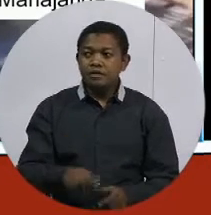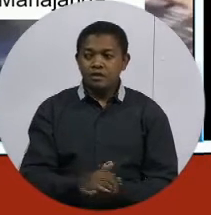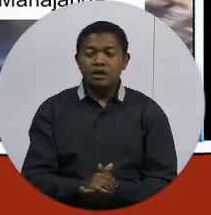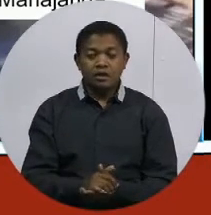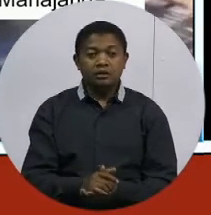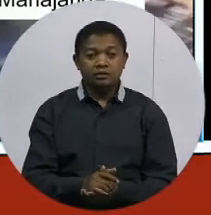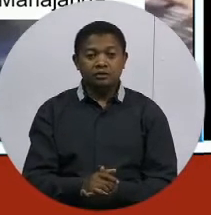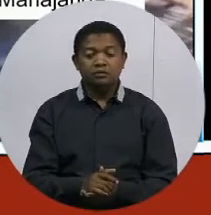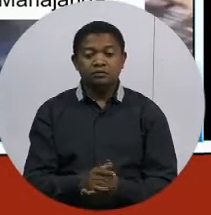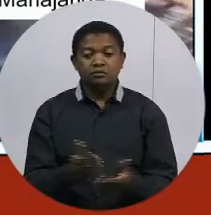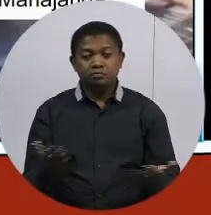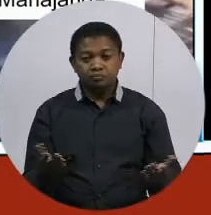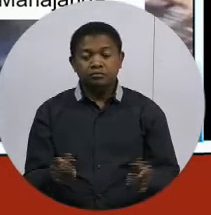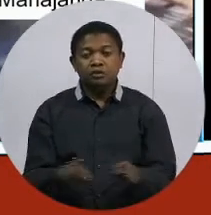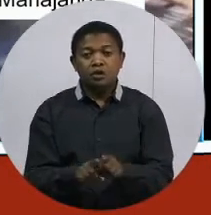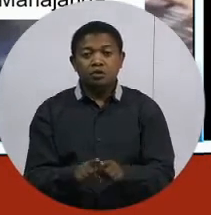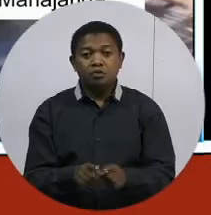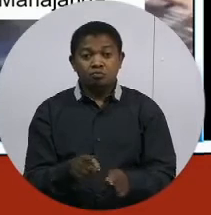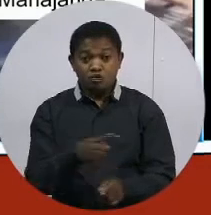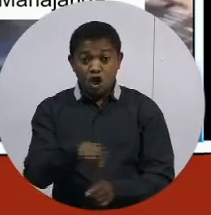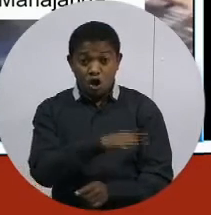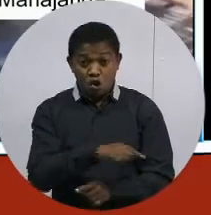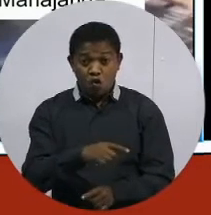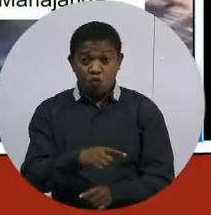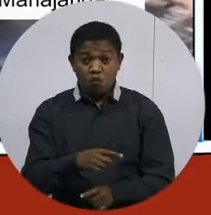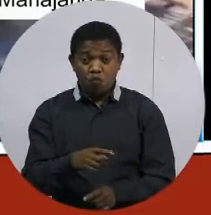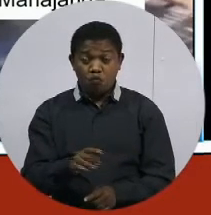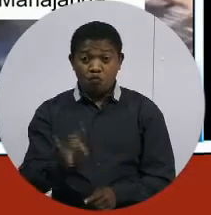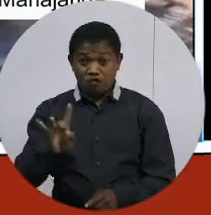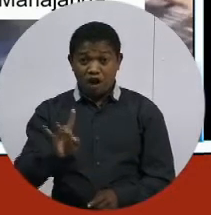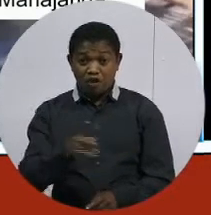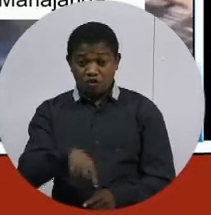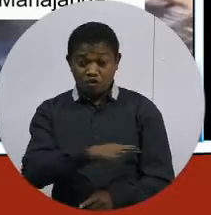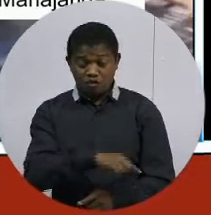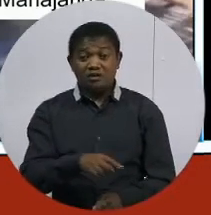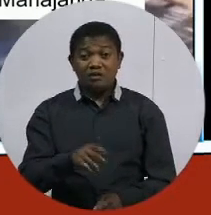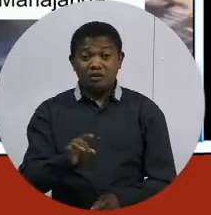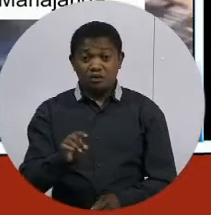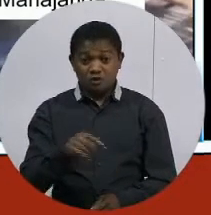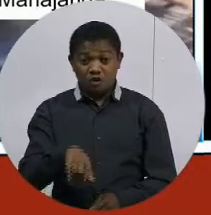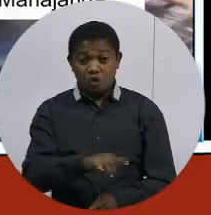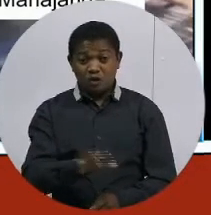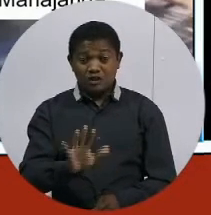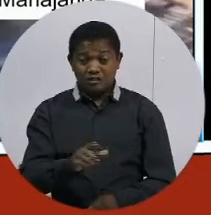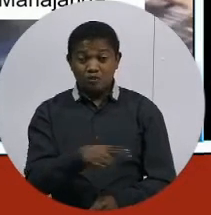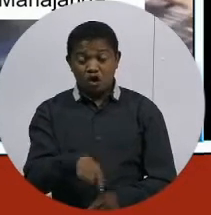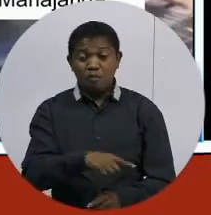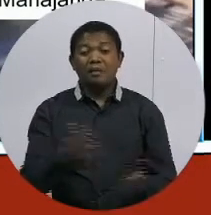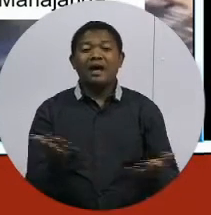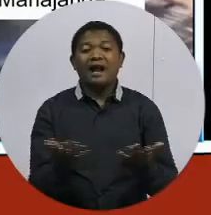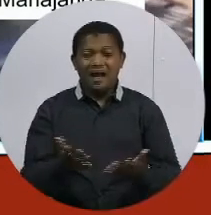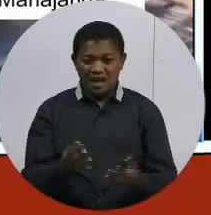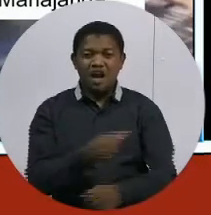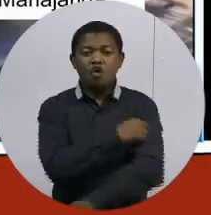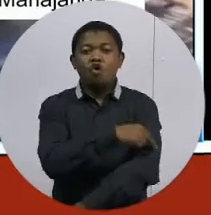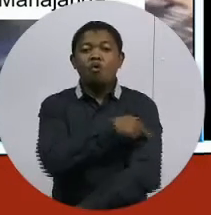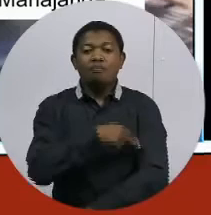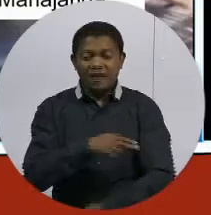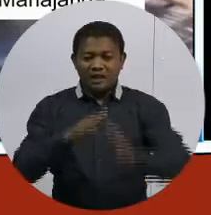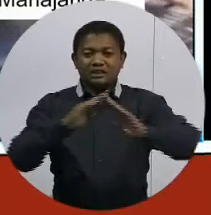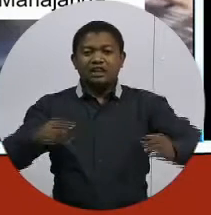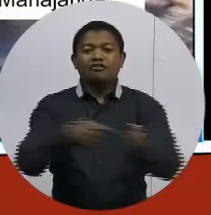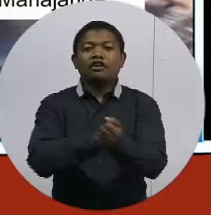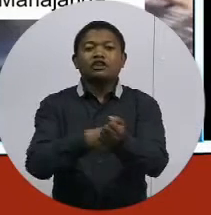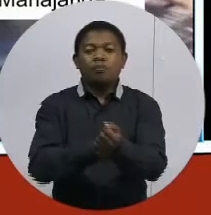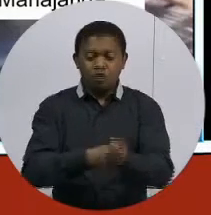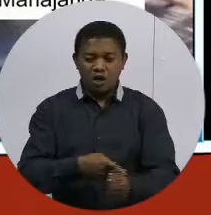amin'ny hôpitaly manara-penitra na CHU mahavoky atsimo amin'izao fotoana zao a dia efa mivoaka